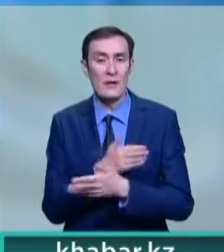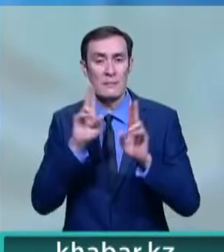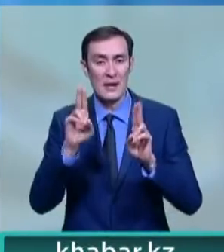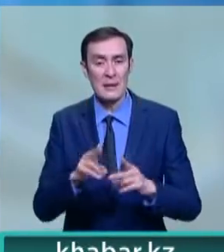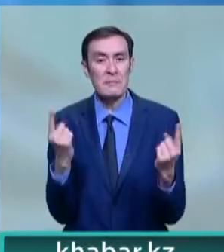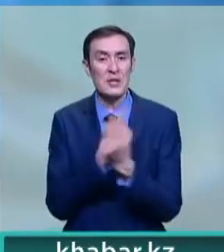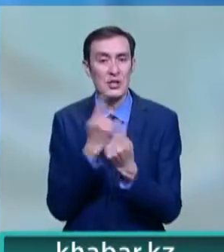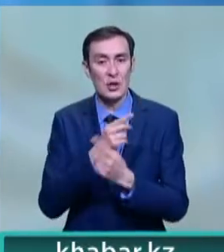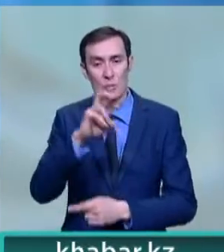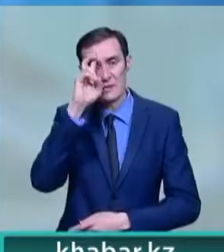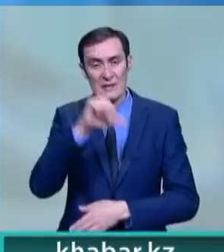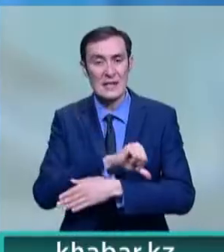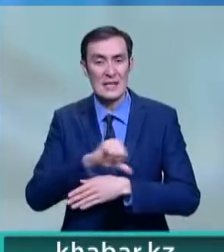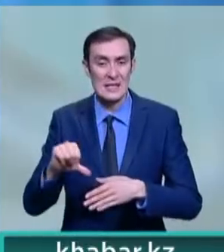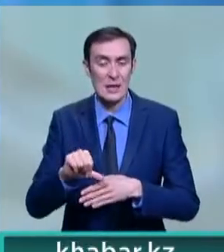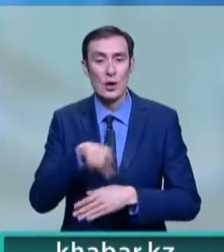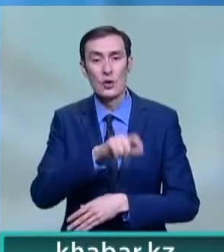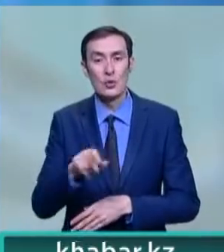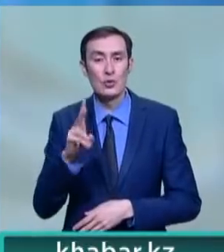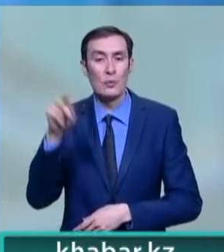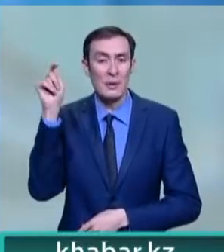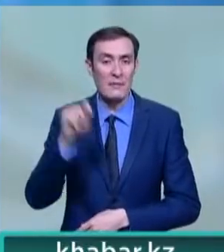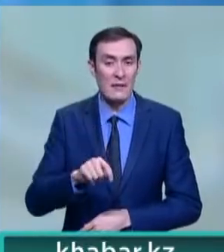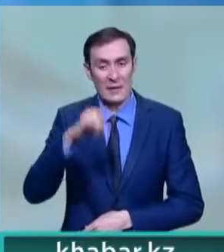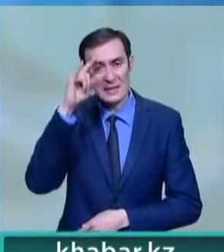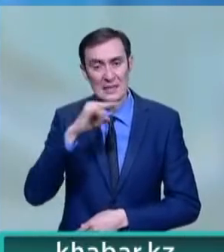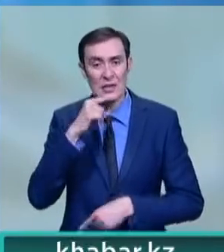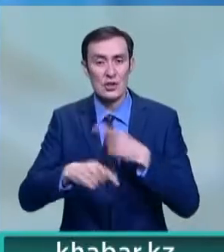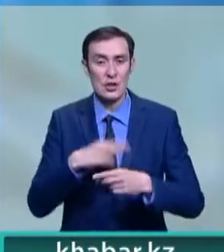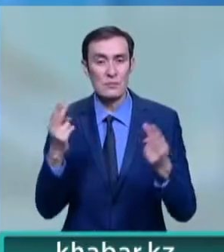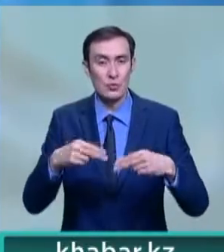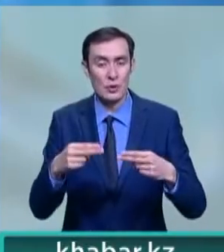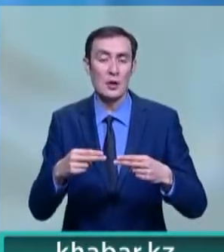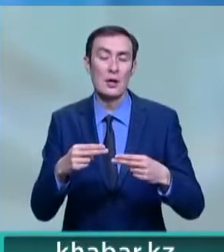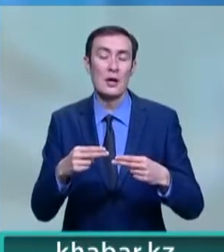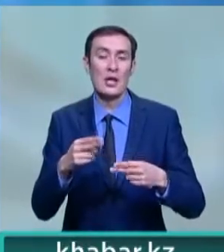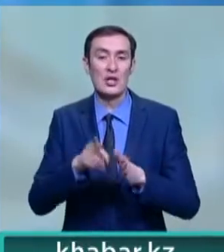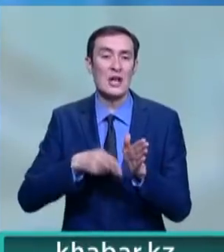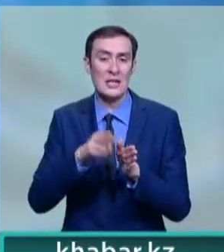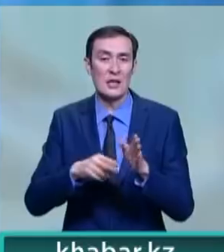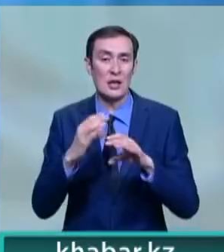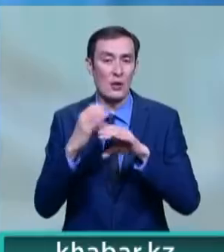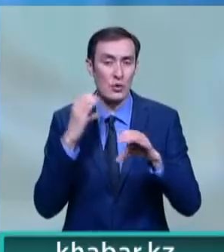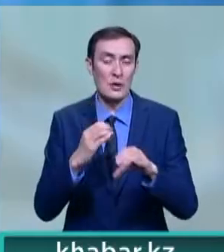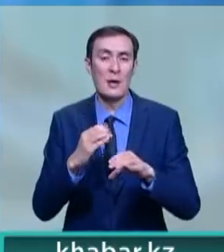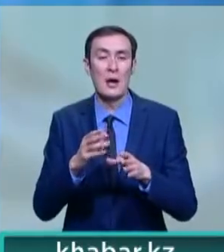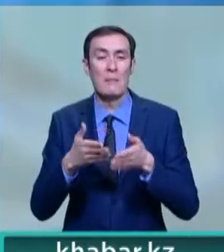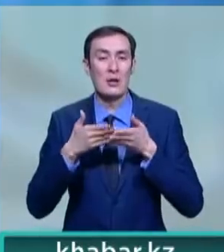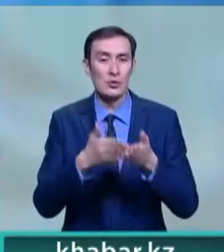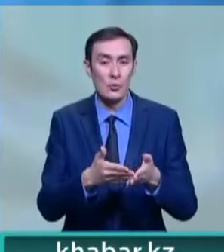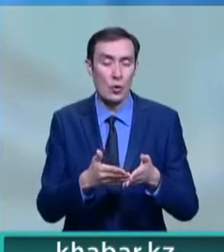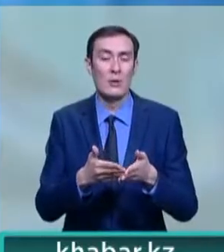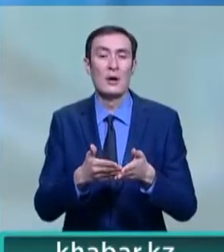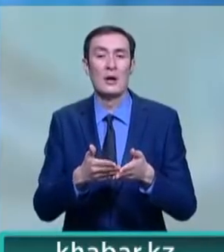правила пересечения государственной границы. Люди, которые прибывают в Казахстан через пункты пропуска на железнодорожном, морском,